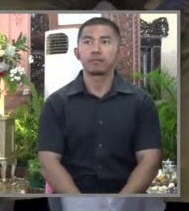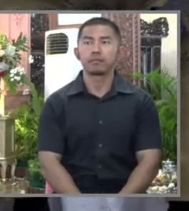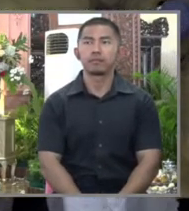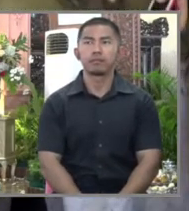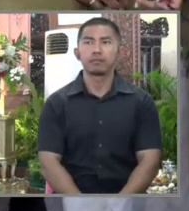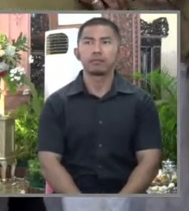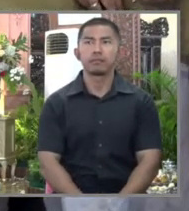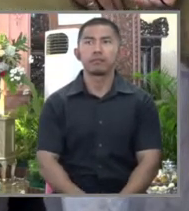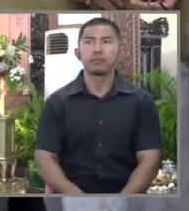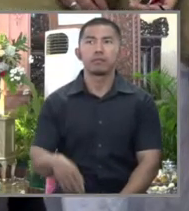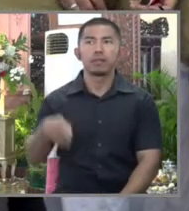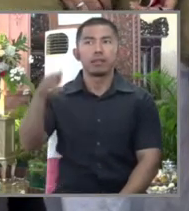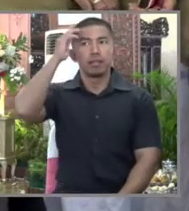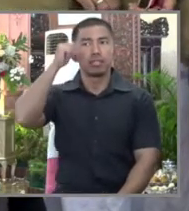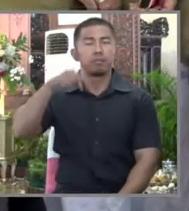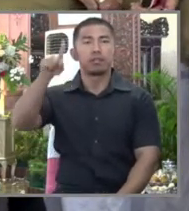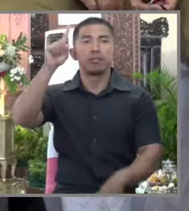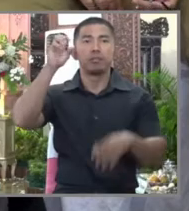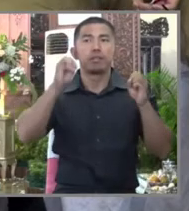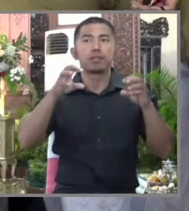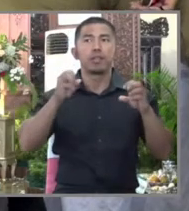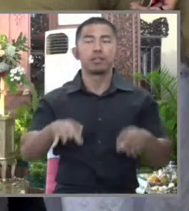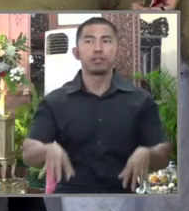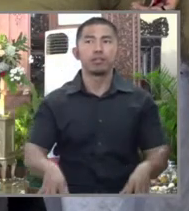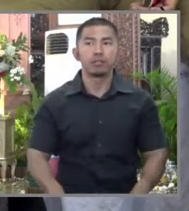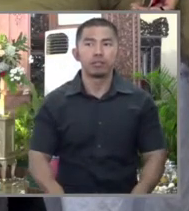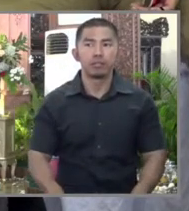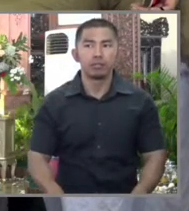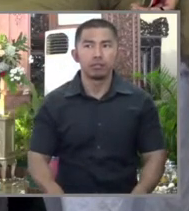Assalamualaikum warahmatullahi wabarakatuh.